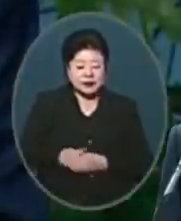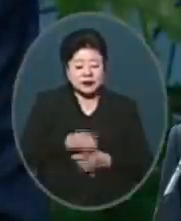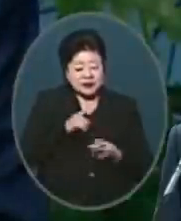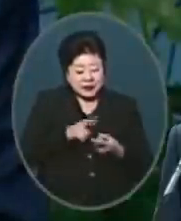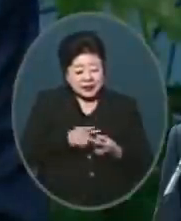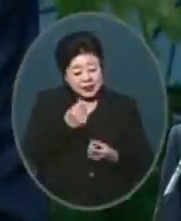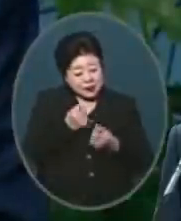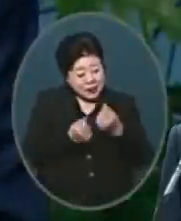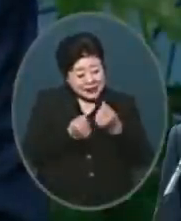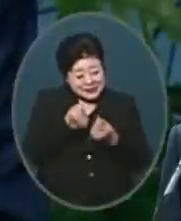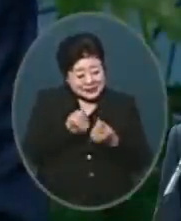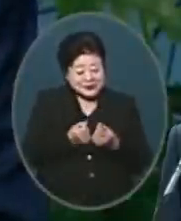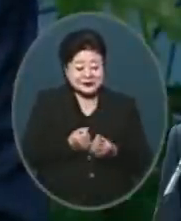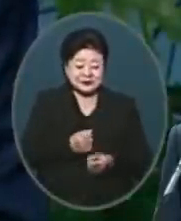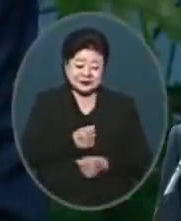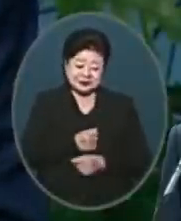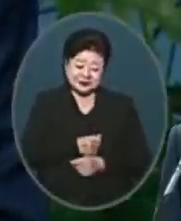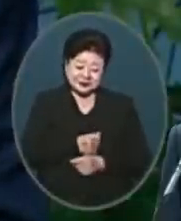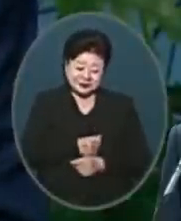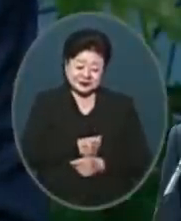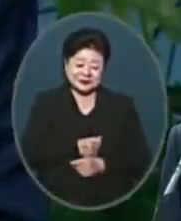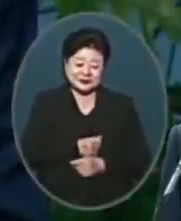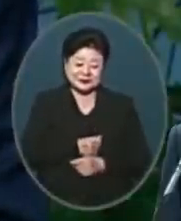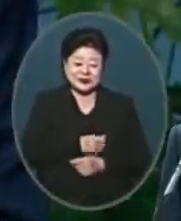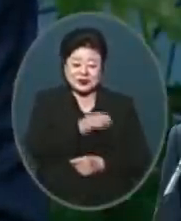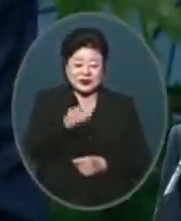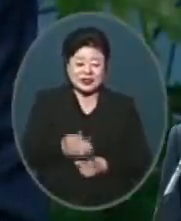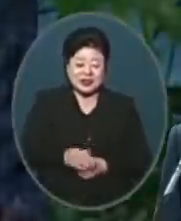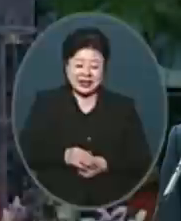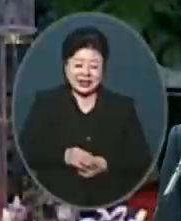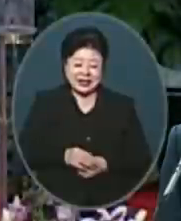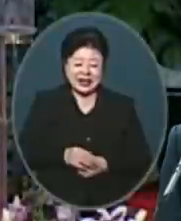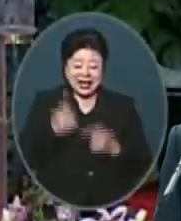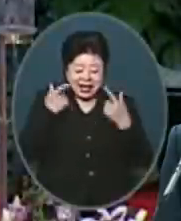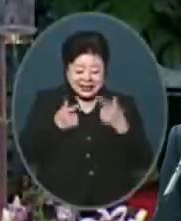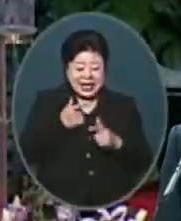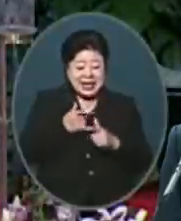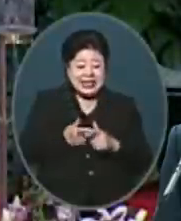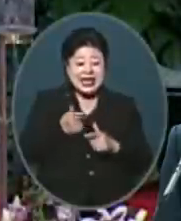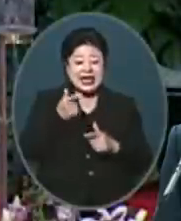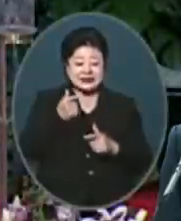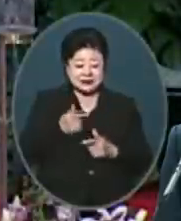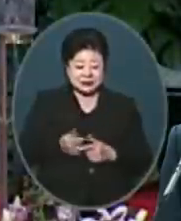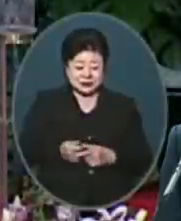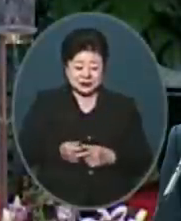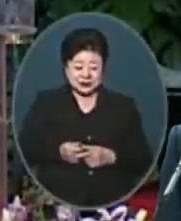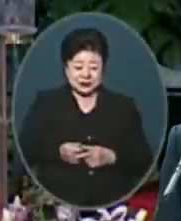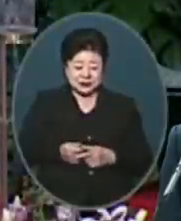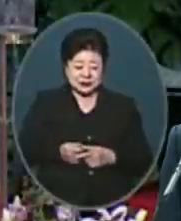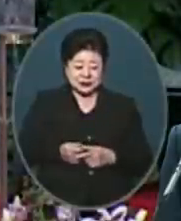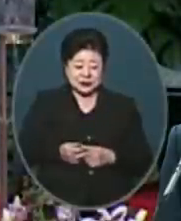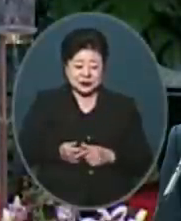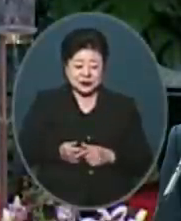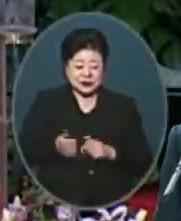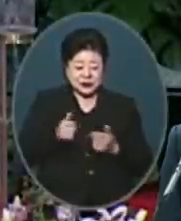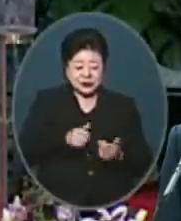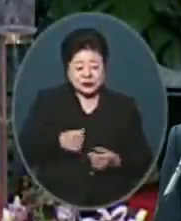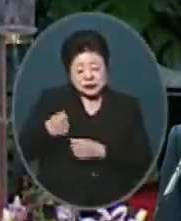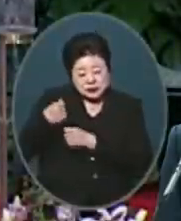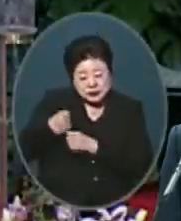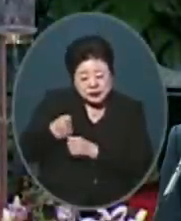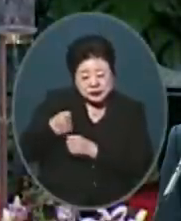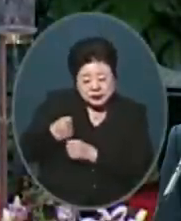그대로 해석을 하면 우리가 항상 예수 죽인 것을 몸에